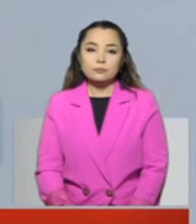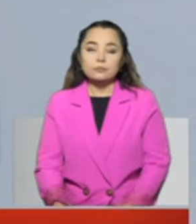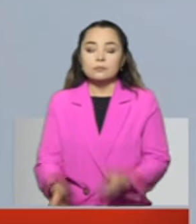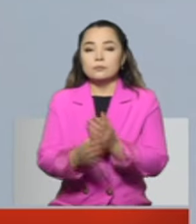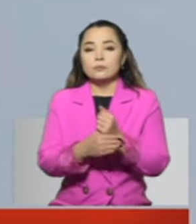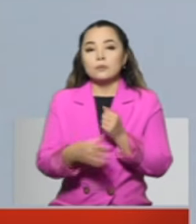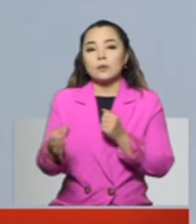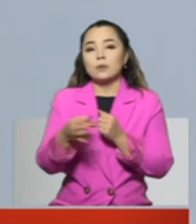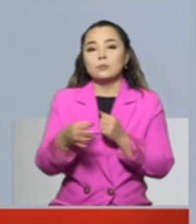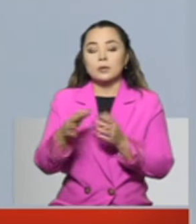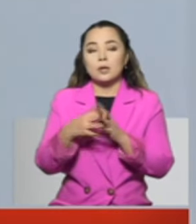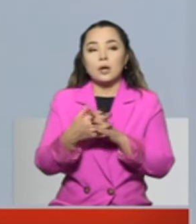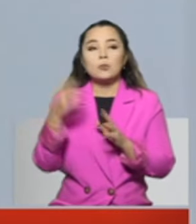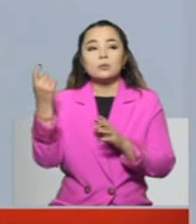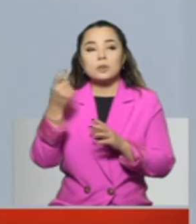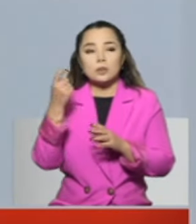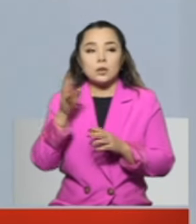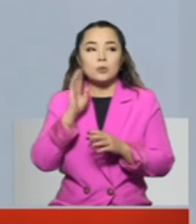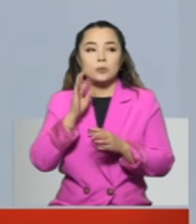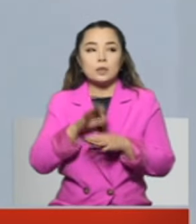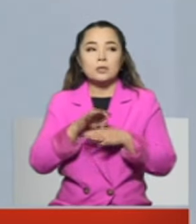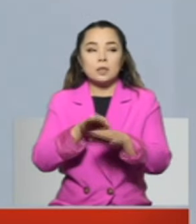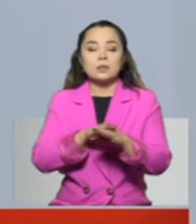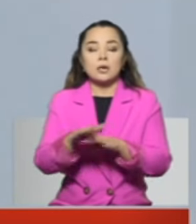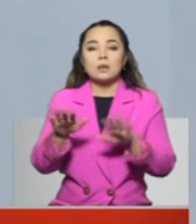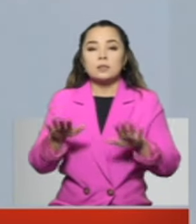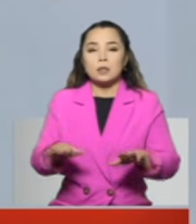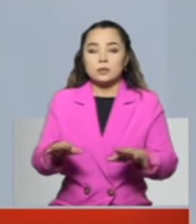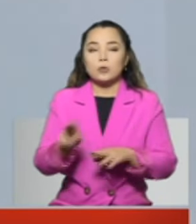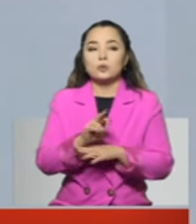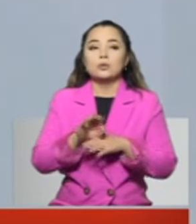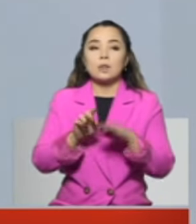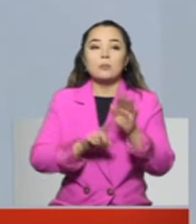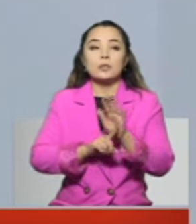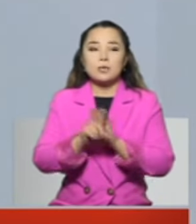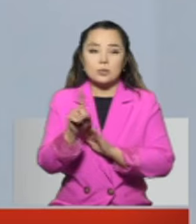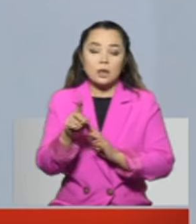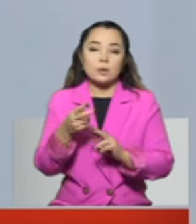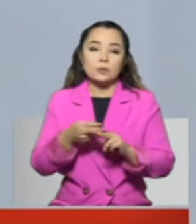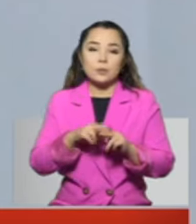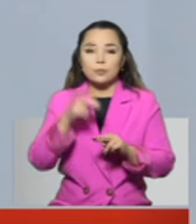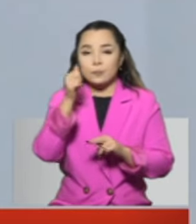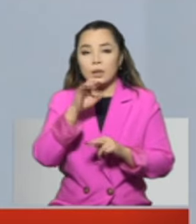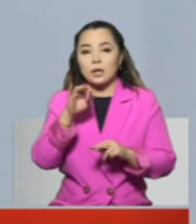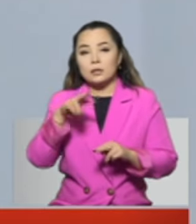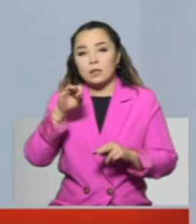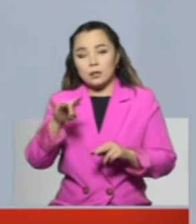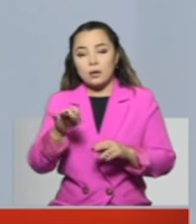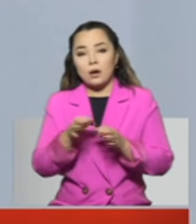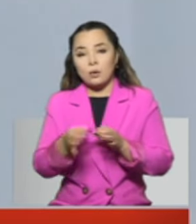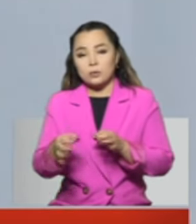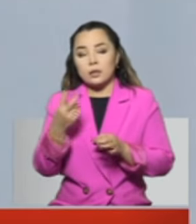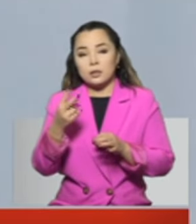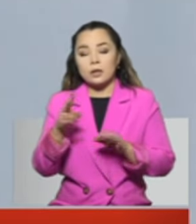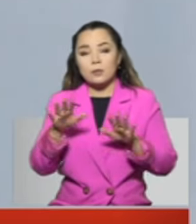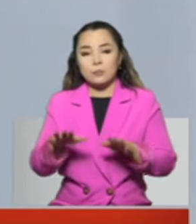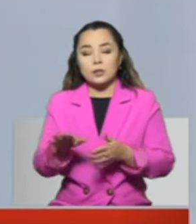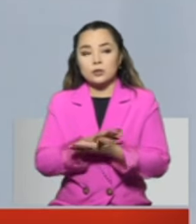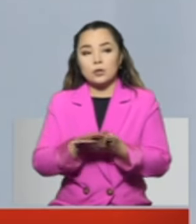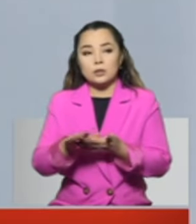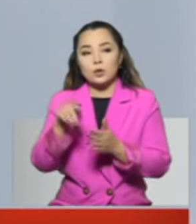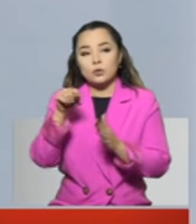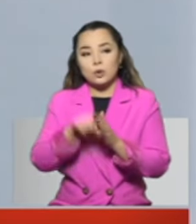Атырау облысында ауыл шаруашылығына су жеткізетін каналдар жөнделе бастады. Былтыр Индер ауданында екі каналдың түбін